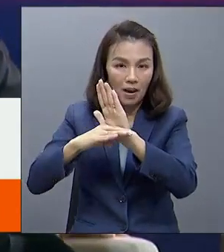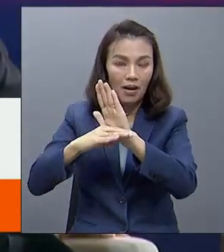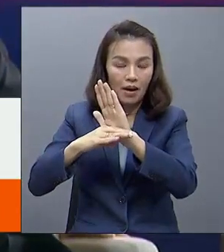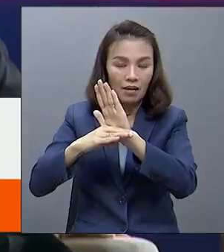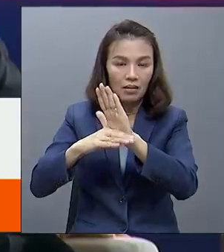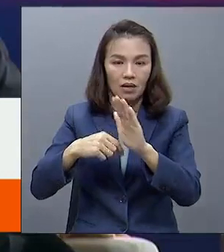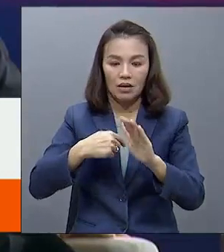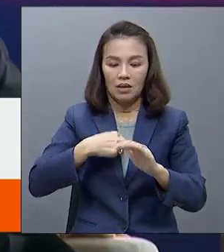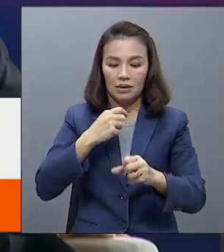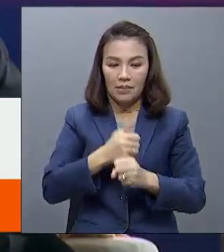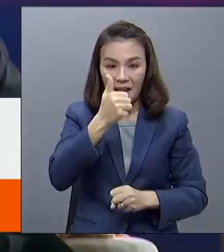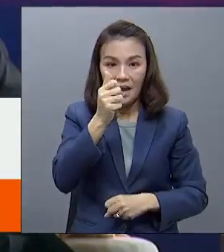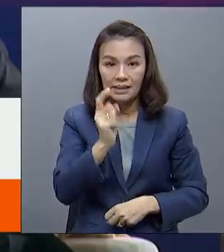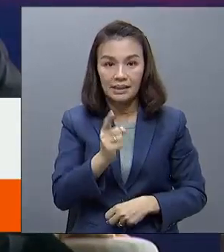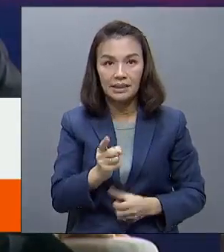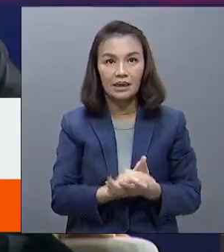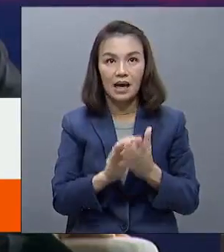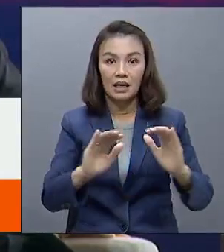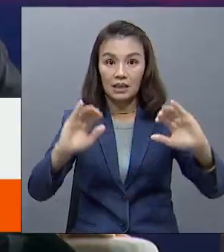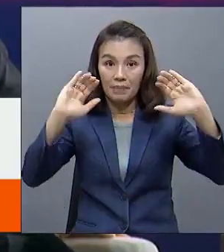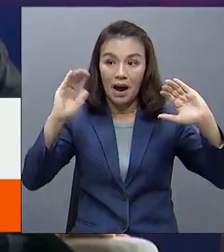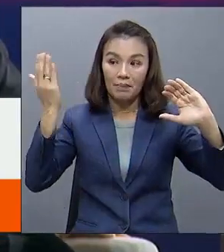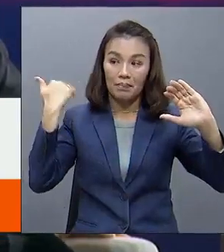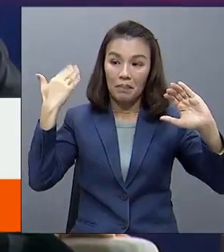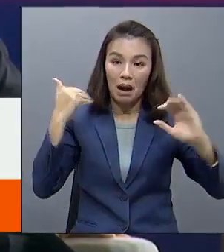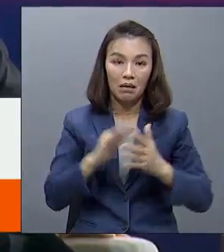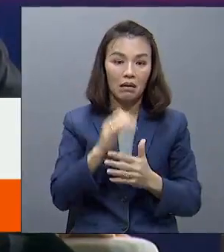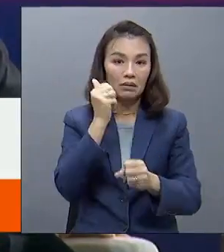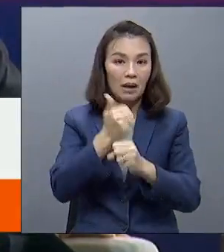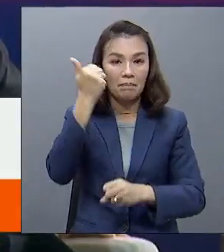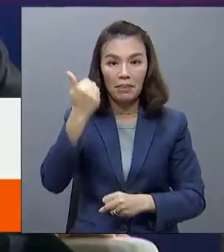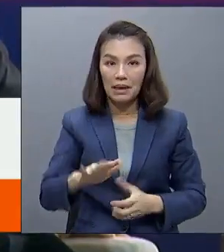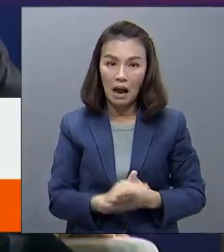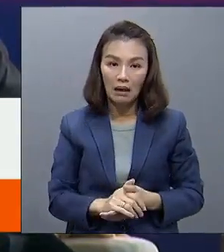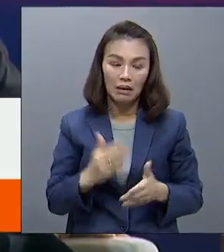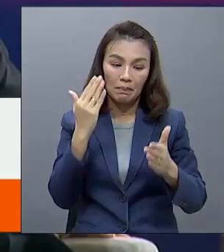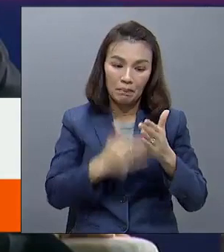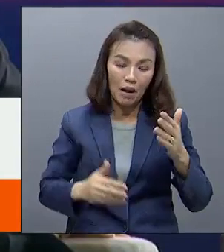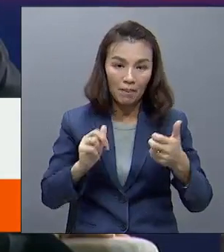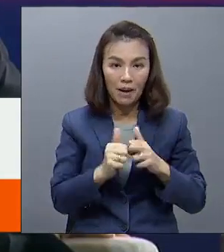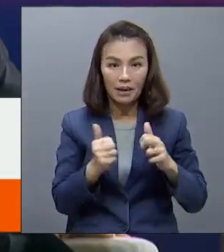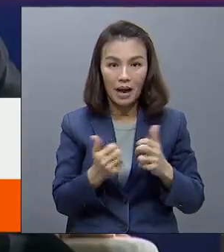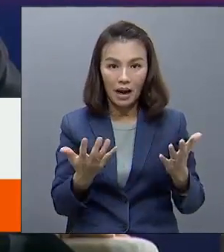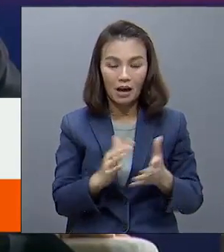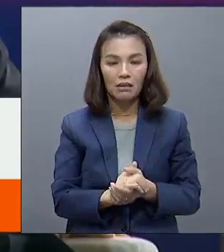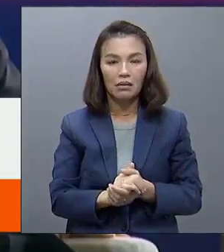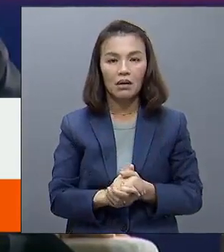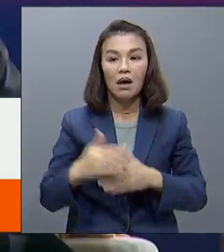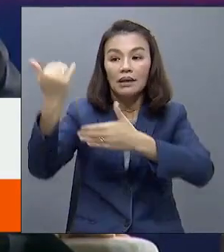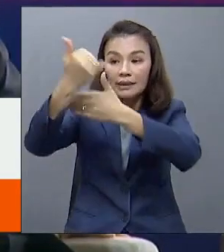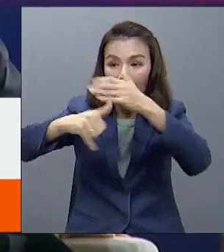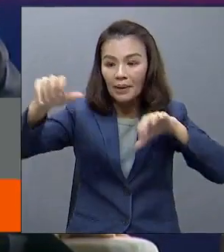จะทำนะครับแน่นอนที่สุดที่รัฐบาลที่ผ่านมาไม่ได้ทำบกพร่องและทำให้เรามีปัญหาก็คือการเจรจากับต่าง